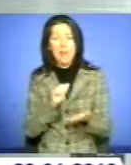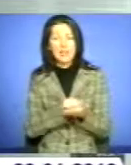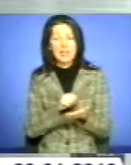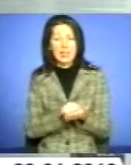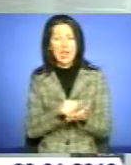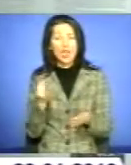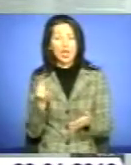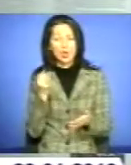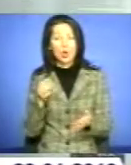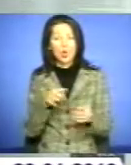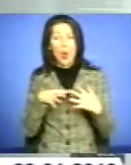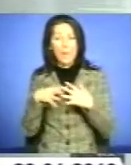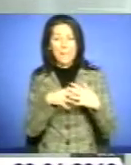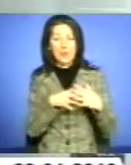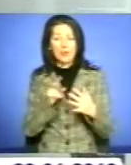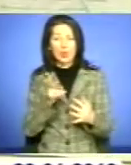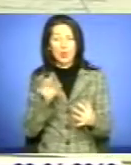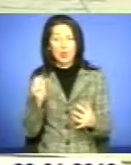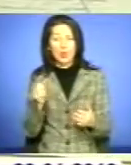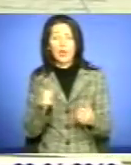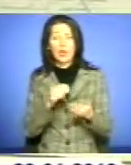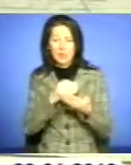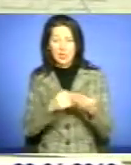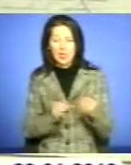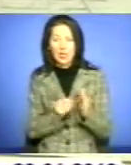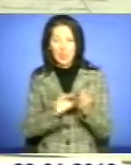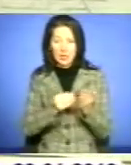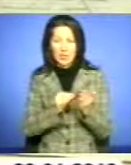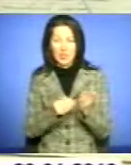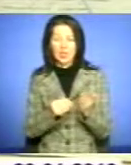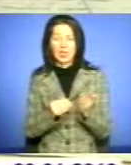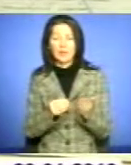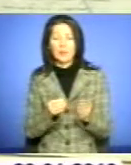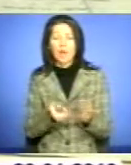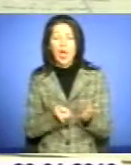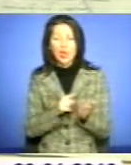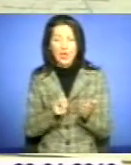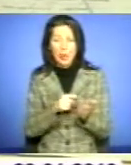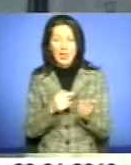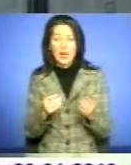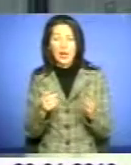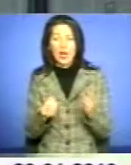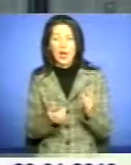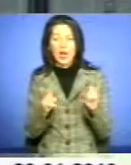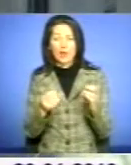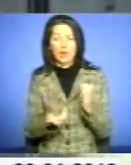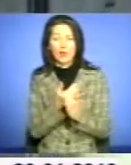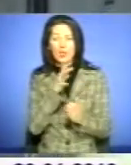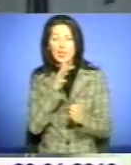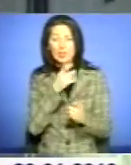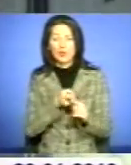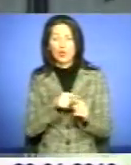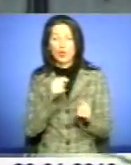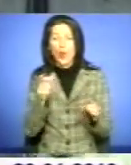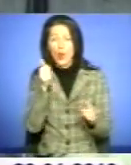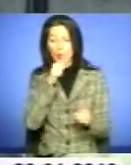під Крутами. Це статті із календаря просвіти, літопису «Червоної калини», щоденника «Новий час». В цьому році ми дещо виявили